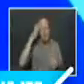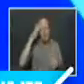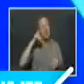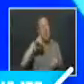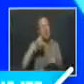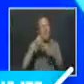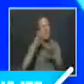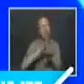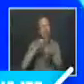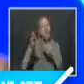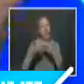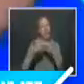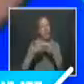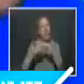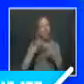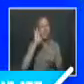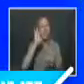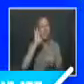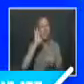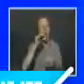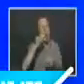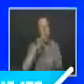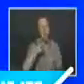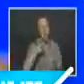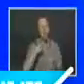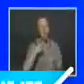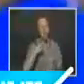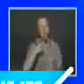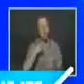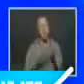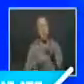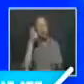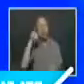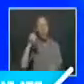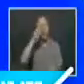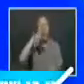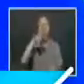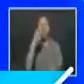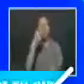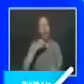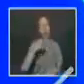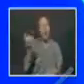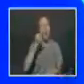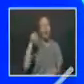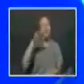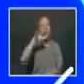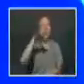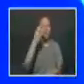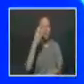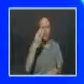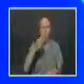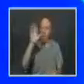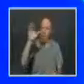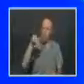ממקום קרוב של... ראית, אני יוצאתי מהם 2,000 שקל, אני לקחתי מהם 5,000 שקל. הלו, זה